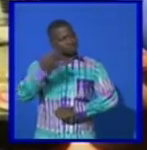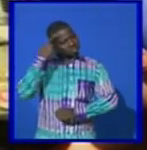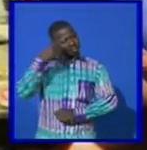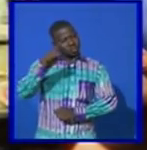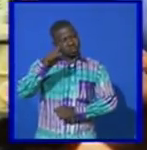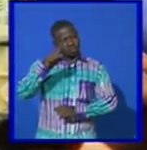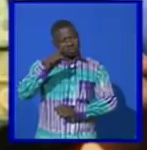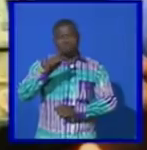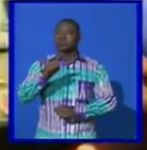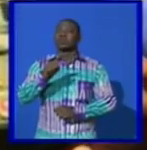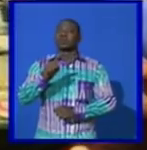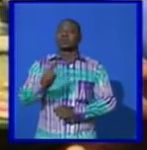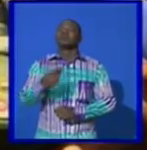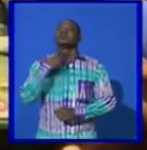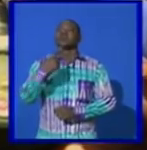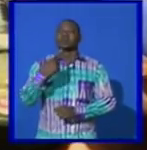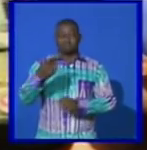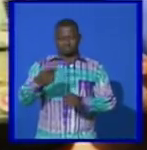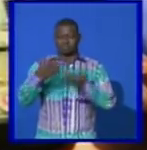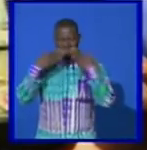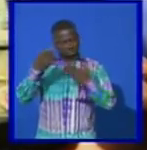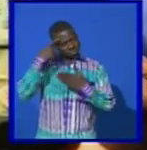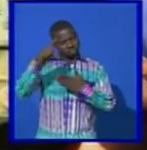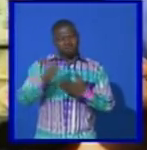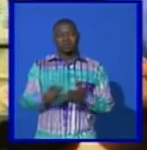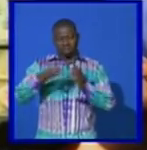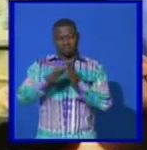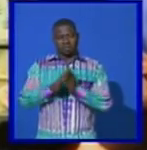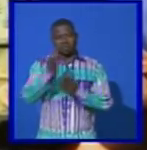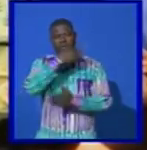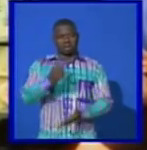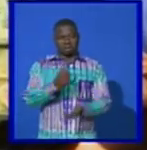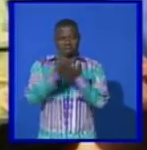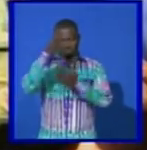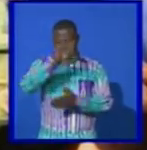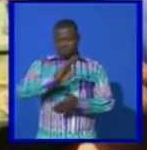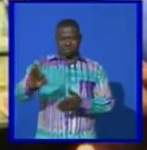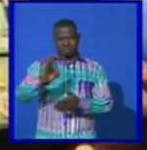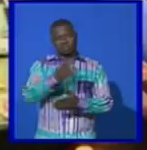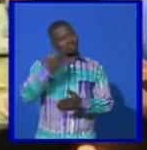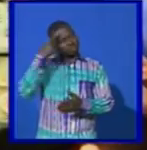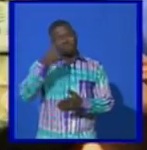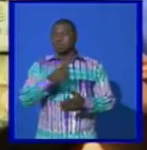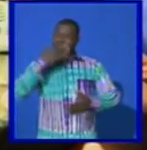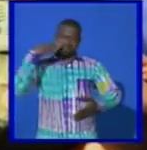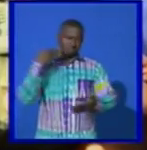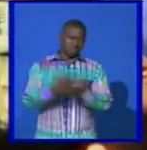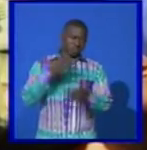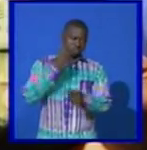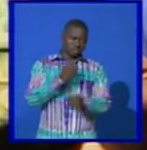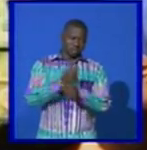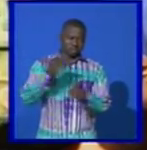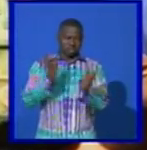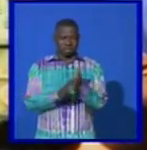exprimer notre gratitude pour la contribution du Burkina Faso au bon fonctionnement de l'Institut ainsi que l'appui du Burkina Faso